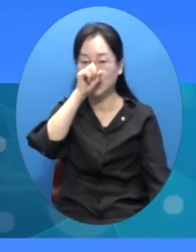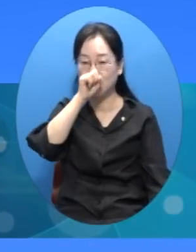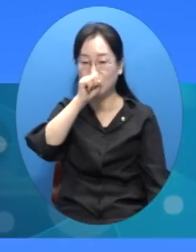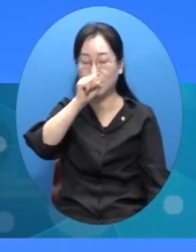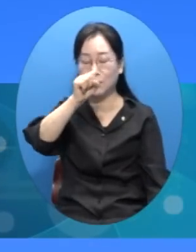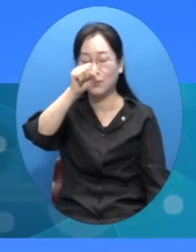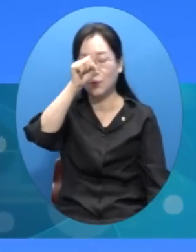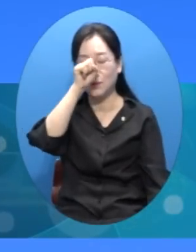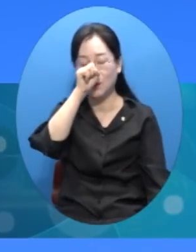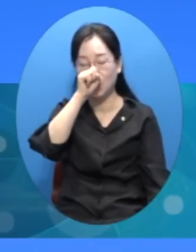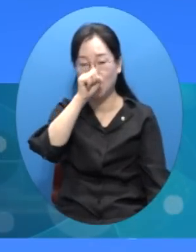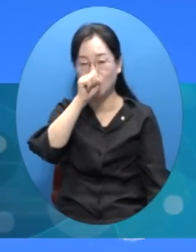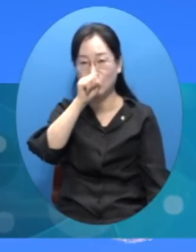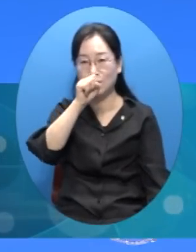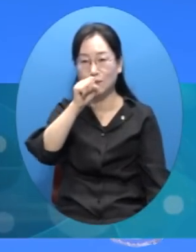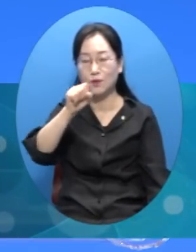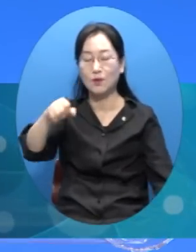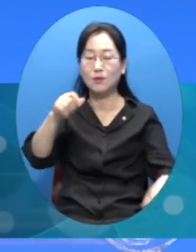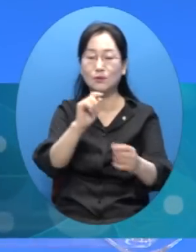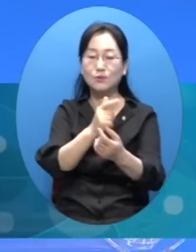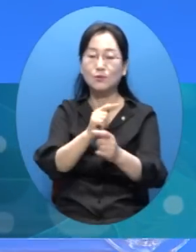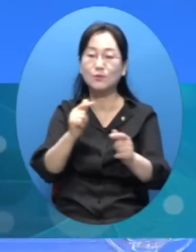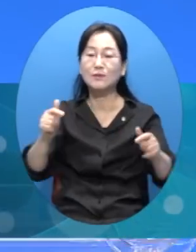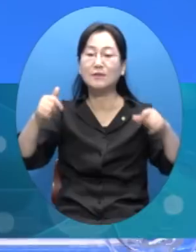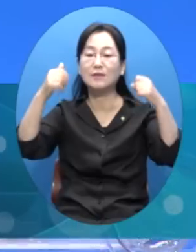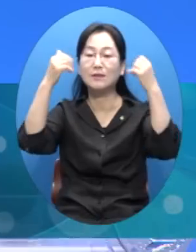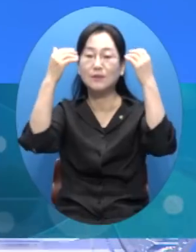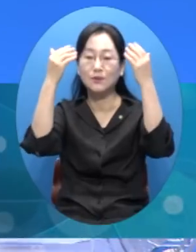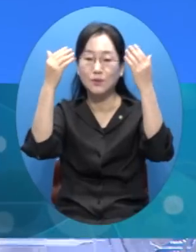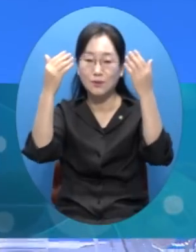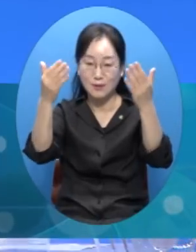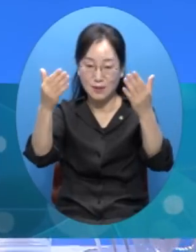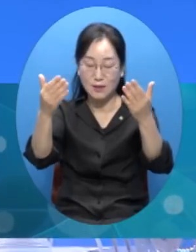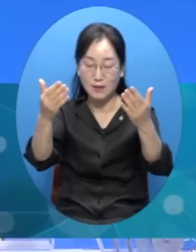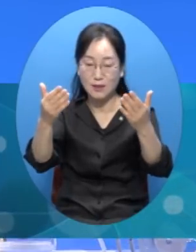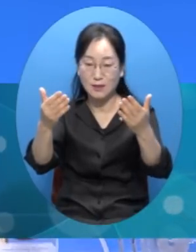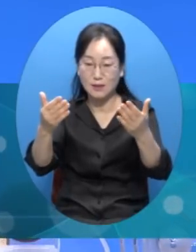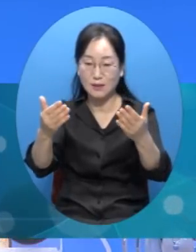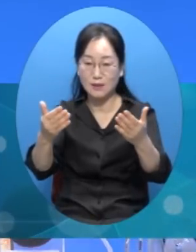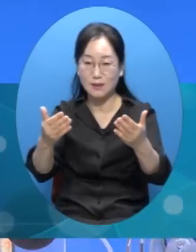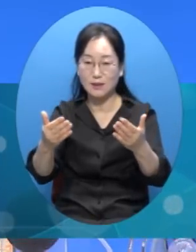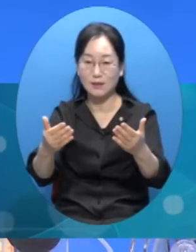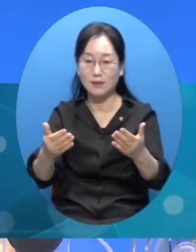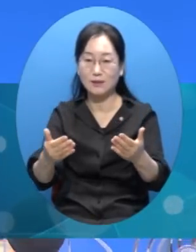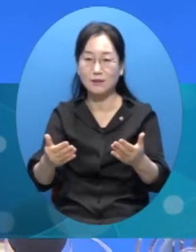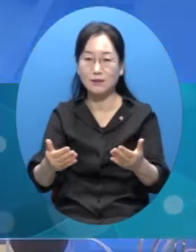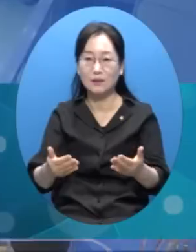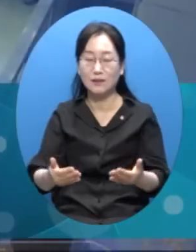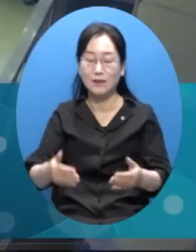항상 좋은 것 주시도다